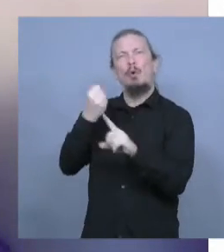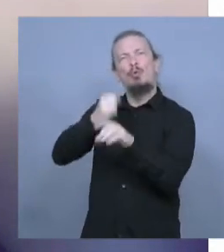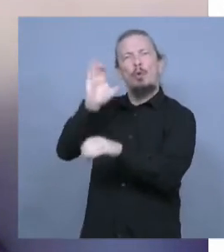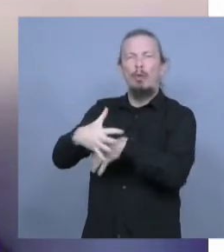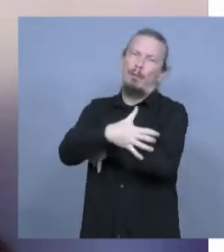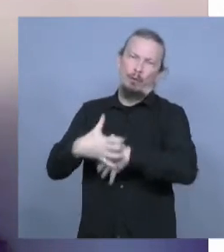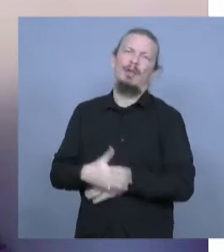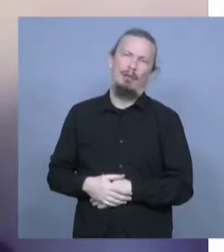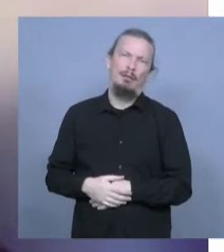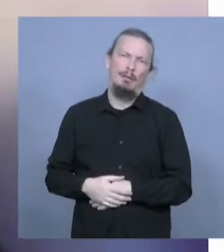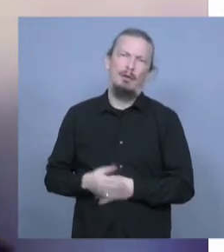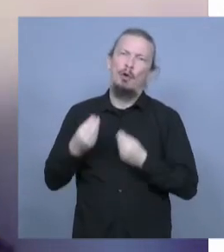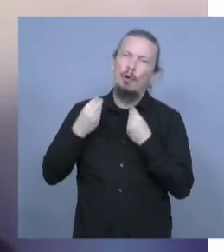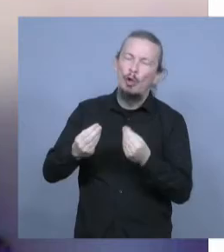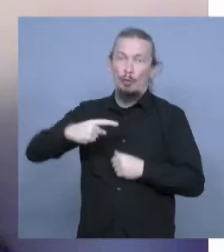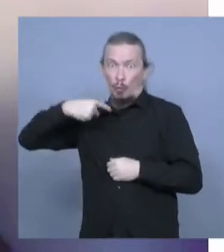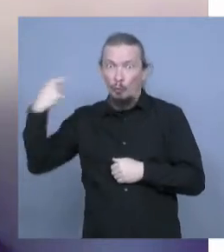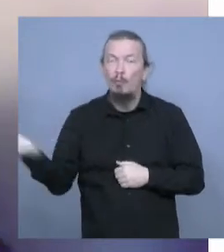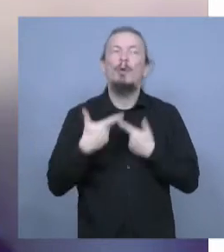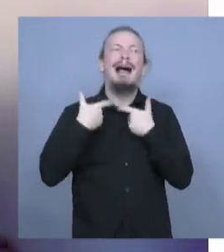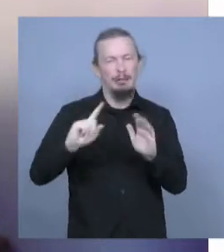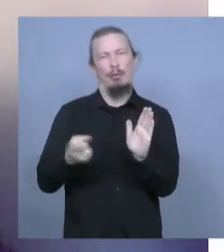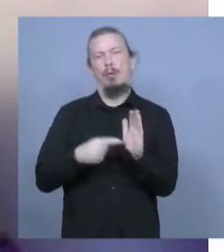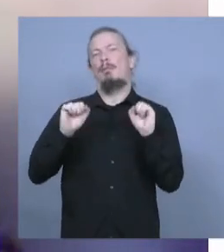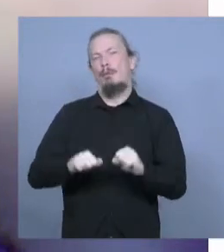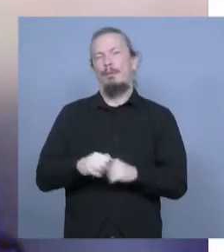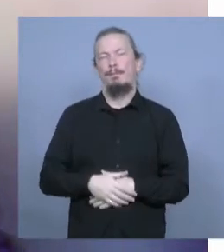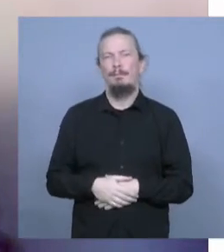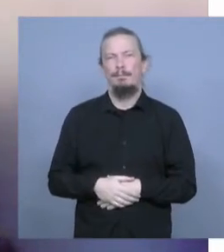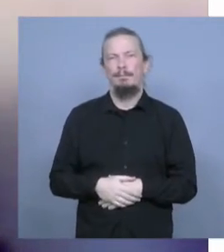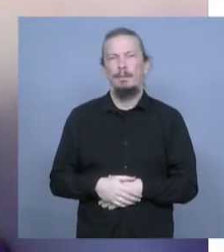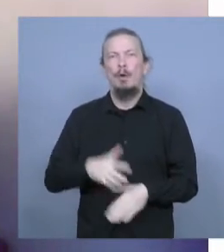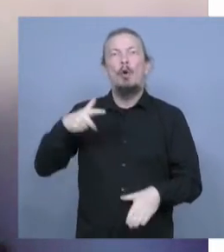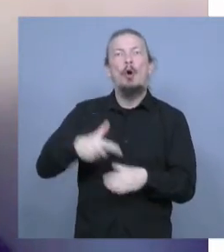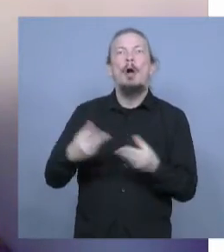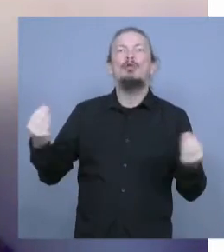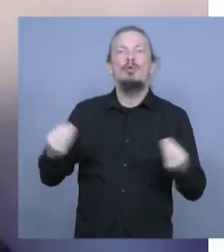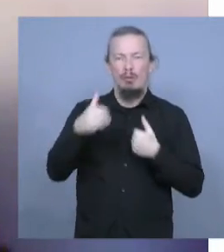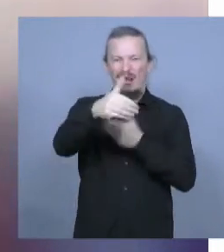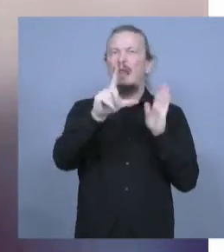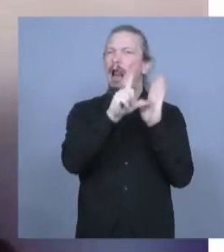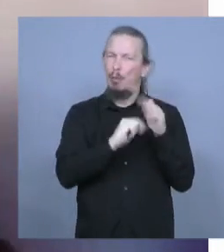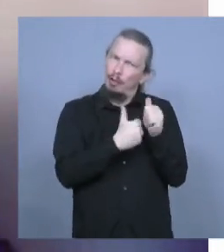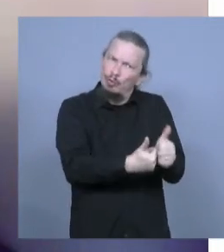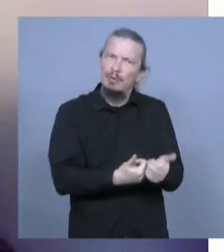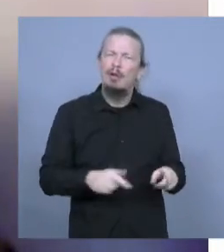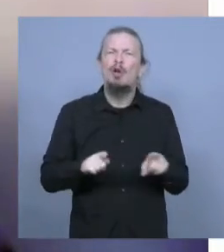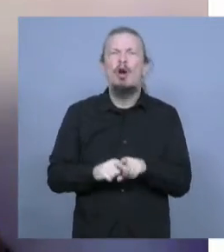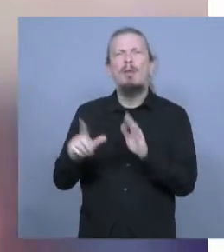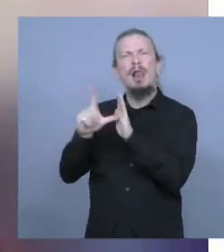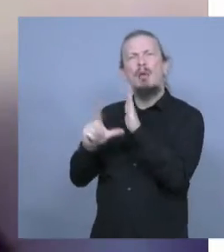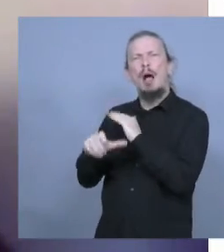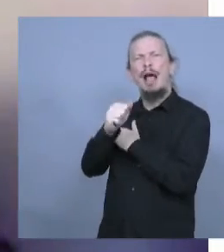pauvreté afin de garantir l'accès de toutes et tous aux droits. Et cela commence par respecter le cadre légal, comme pour la loi